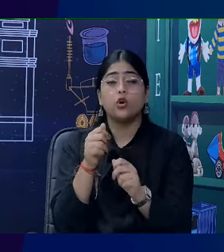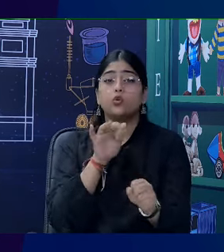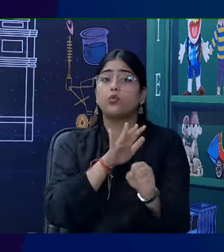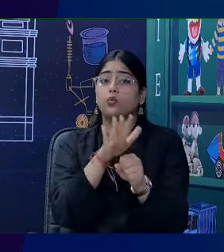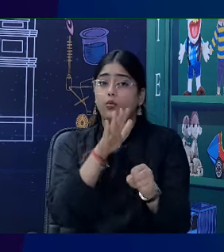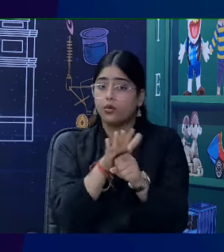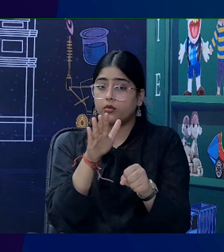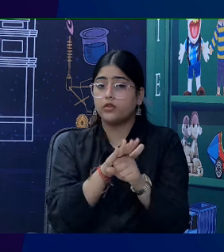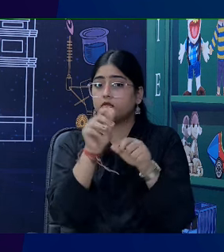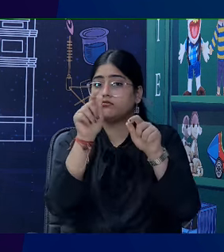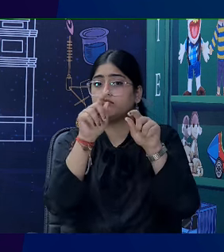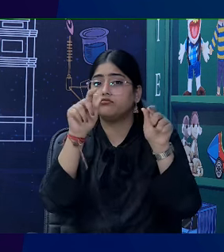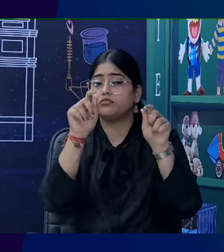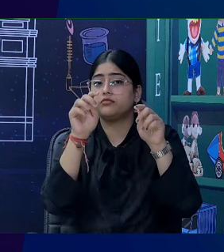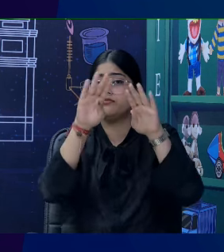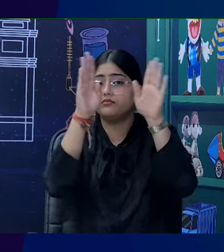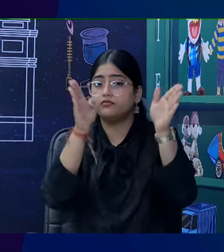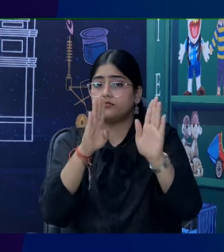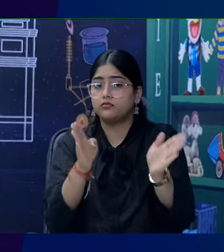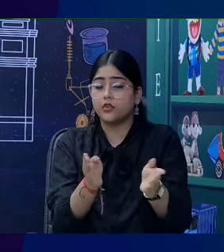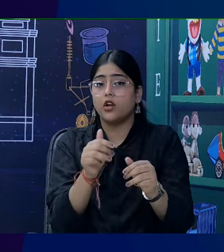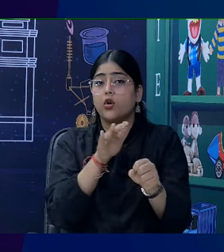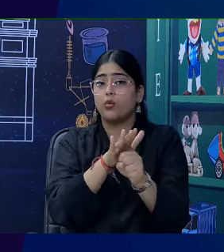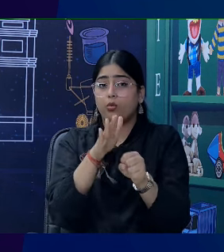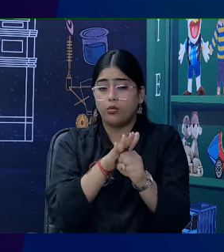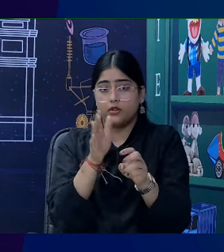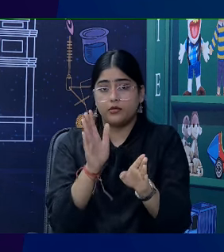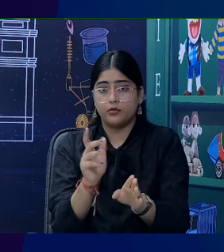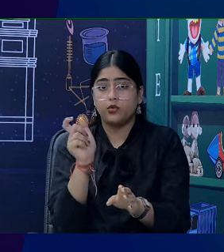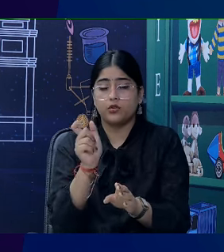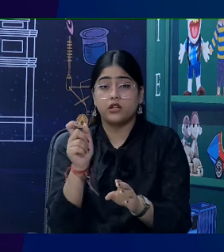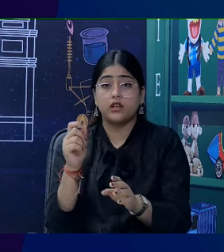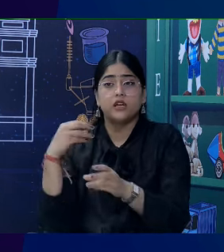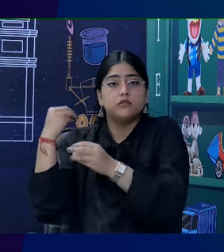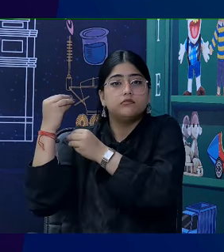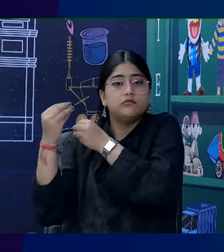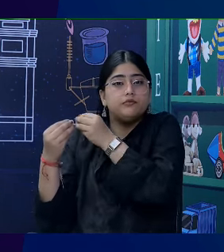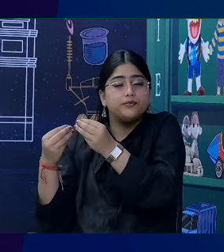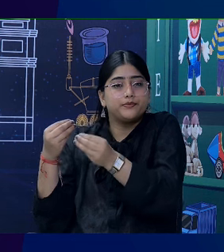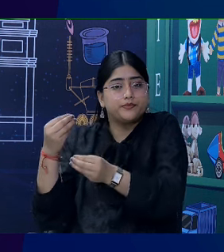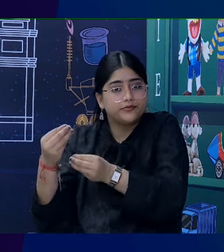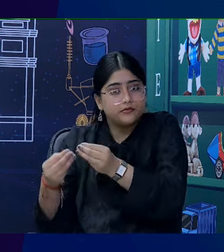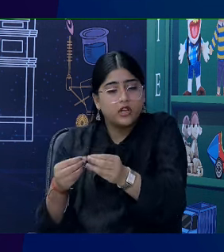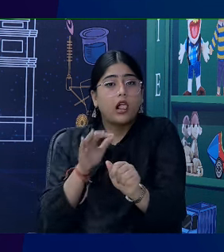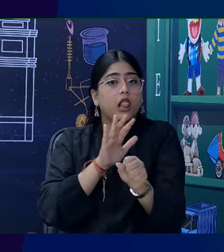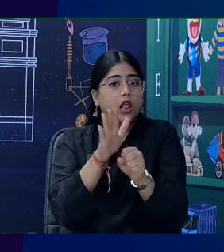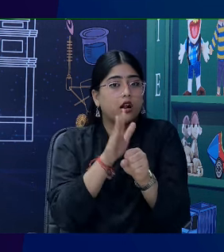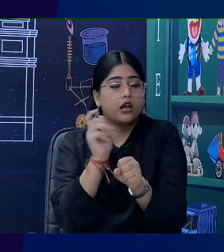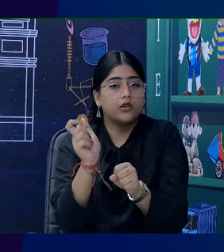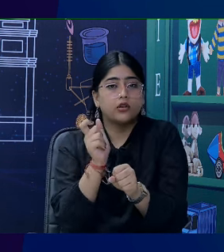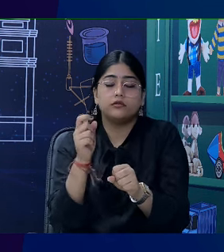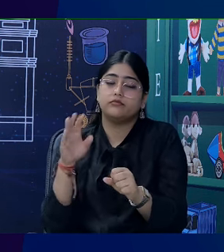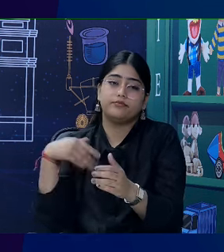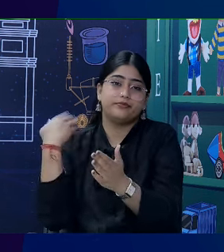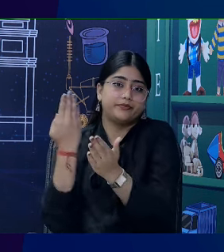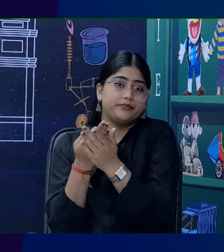में बनाया करते थे लकड़ी की प्रतिमा वह बनाते थे और यह जो परंपरा है उनकी जो ट्रेडिशनल कड़ी से बनाने वाली यह आज भी